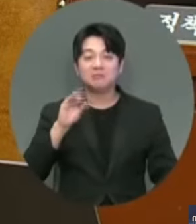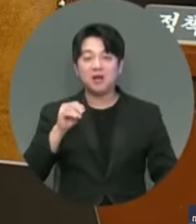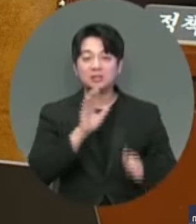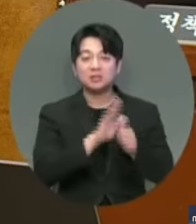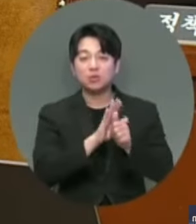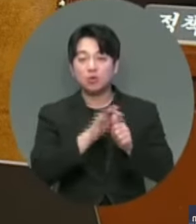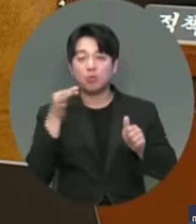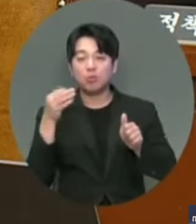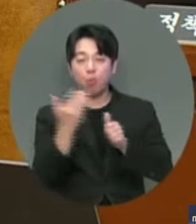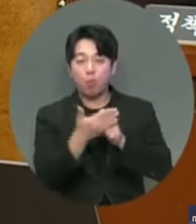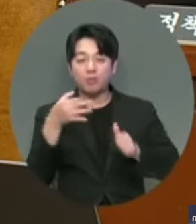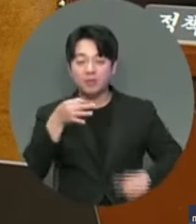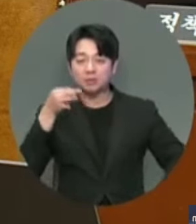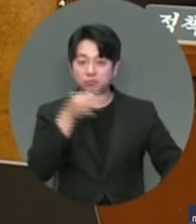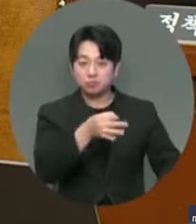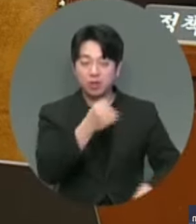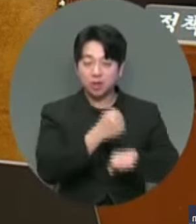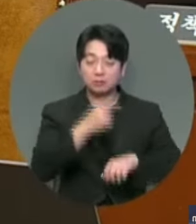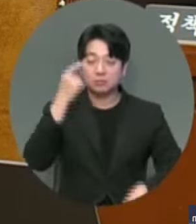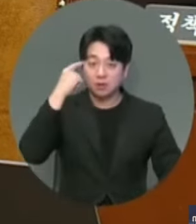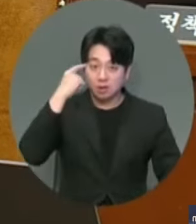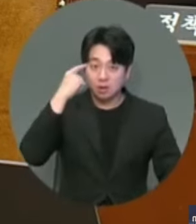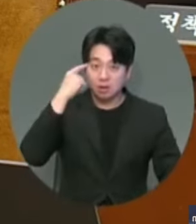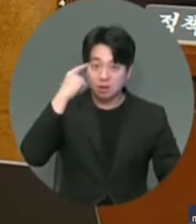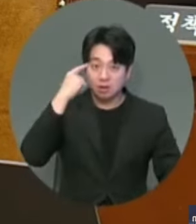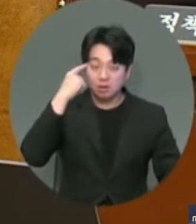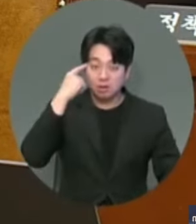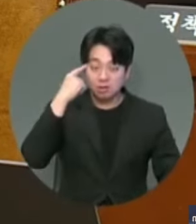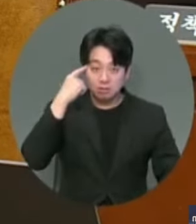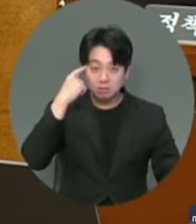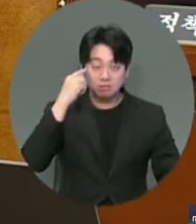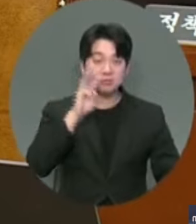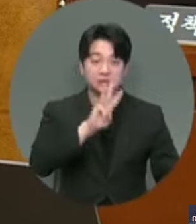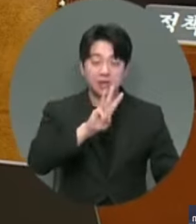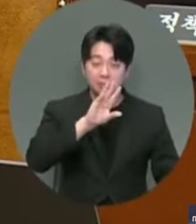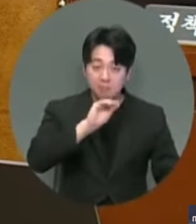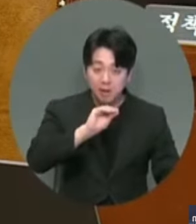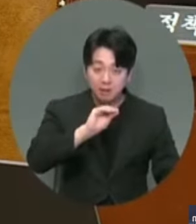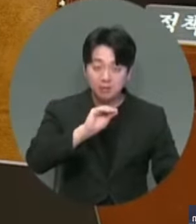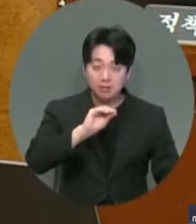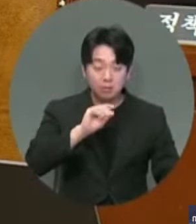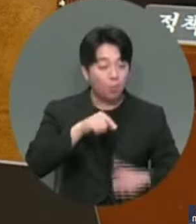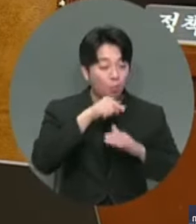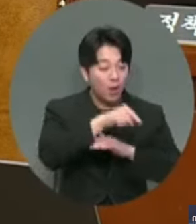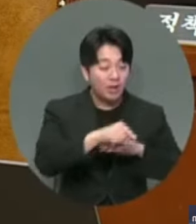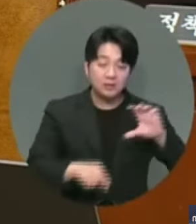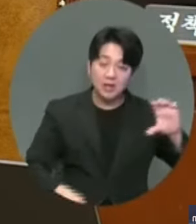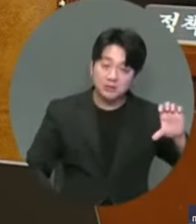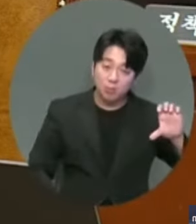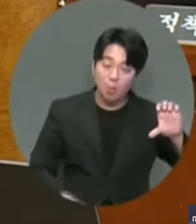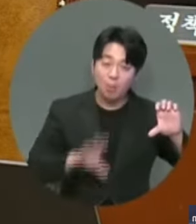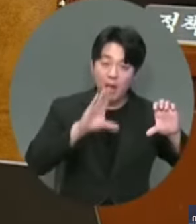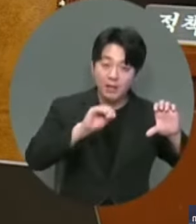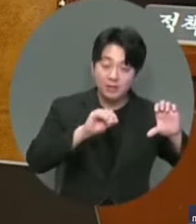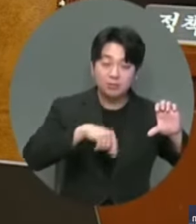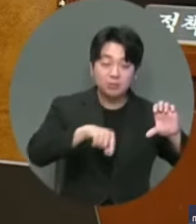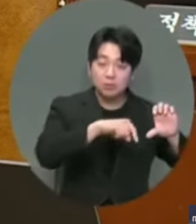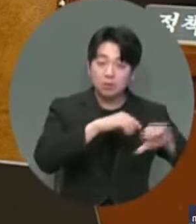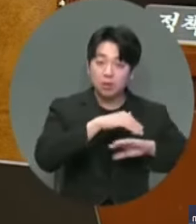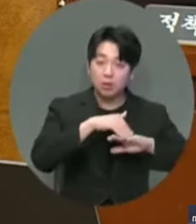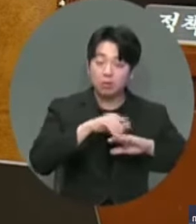근데, 그럼 나머지, 1년에 만 마리 뭐 이렇게를 제외하고 나머지 45만 마리는 어떻게 하는 계획인지 알고 계십니까? 저는